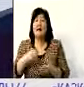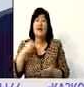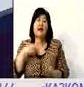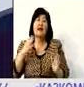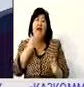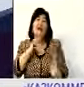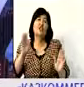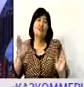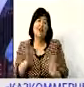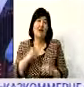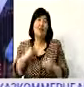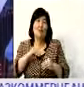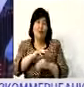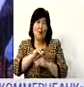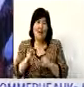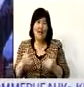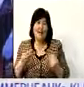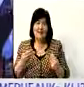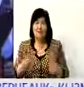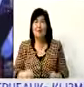әнге бөледі.